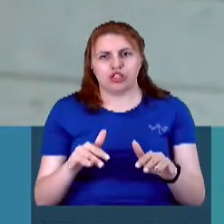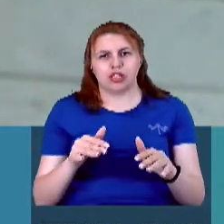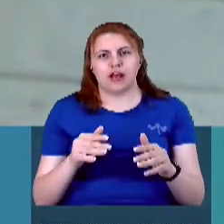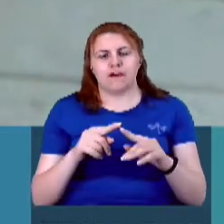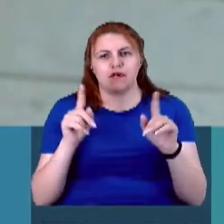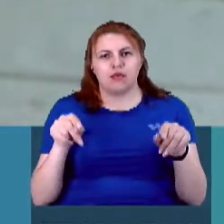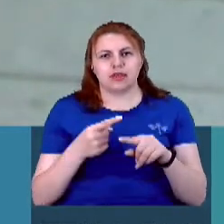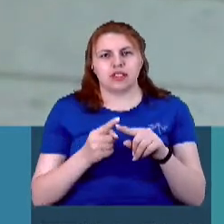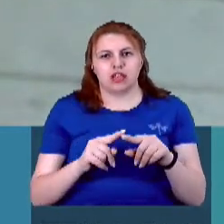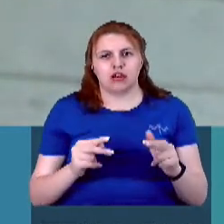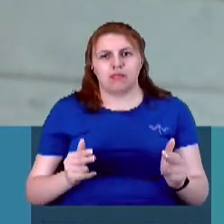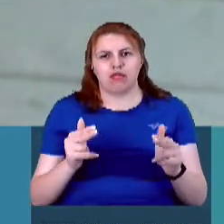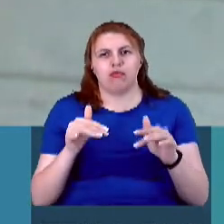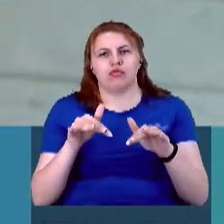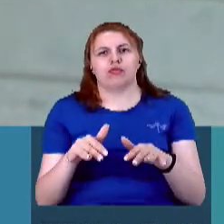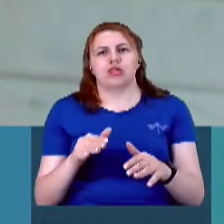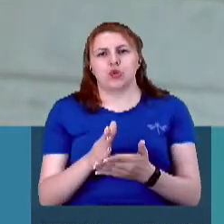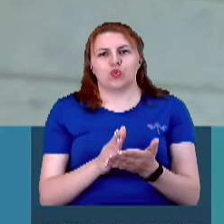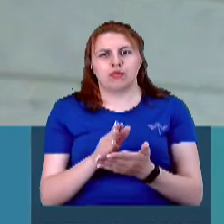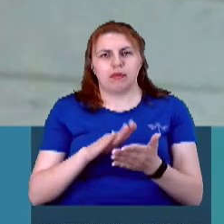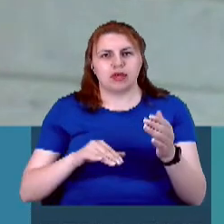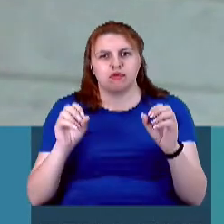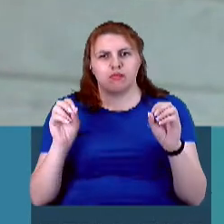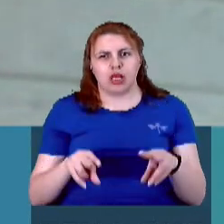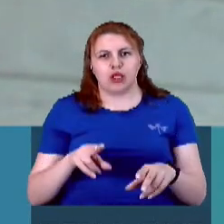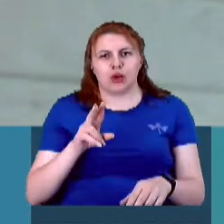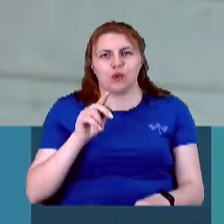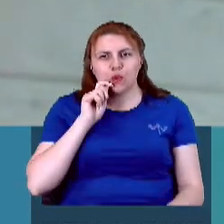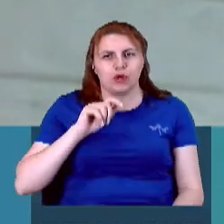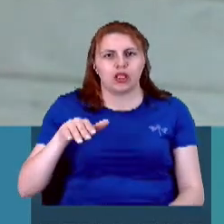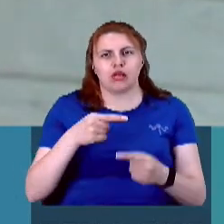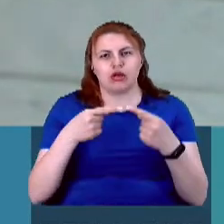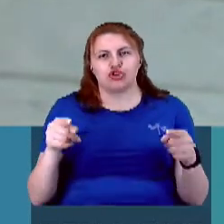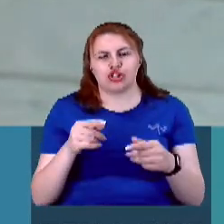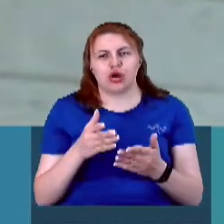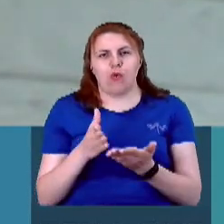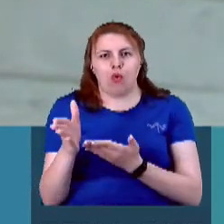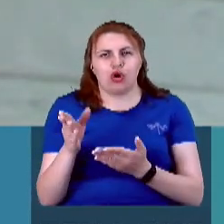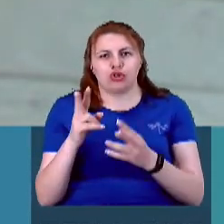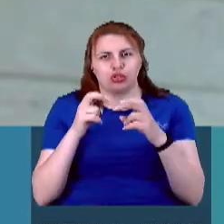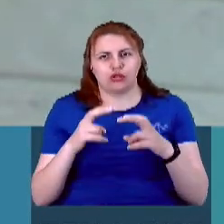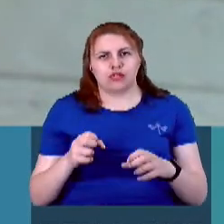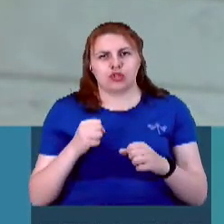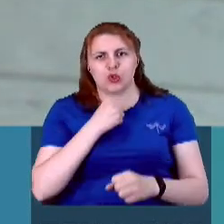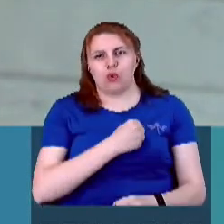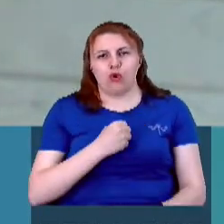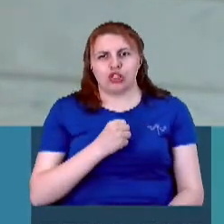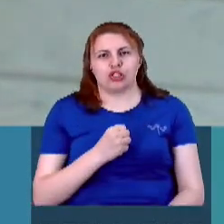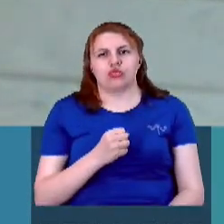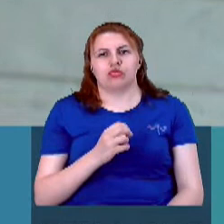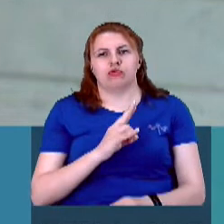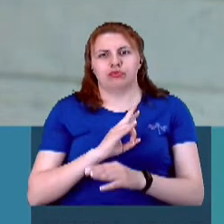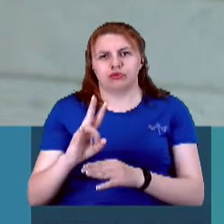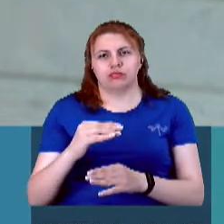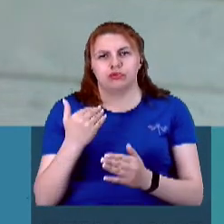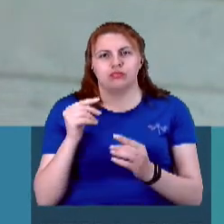проваджень Служба безпеки України або інший орган, який розслідує ці злочини проти них, можуть надавати їм заходи